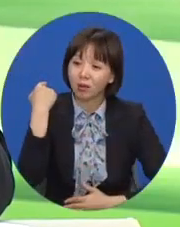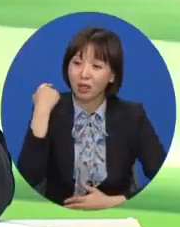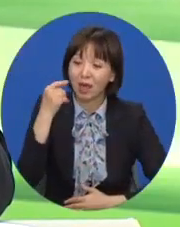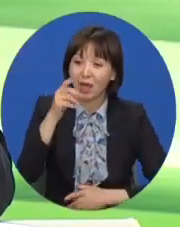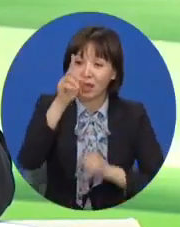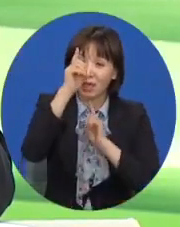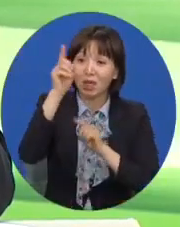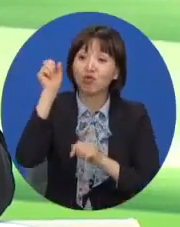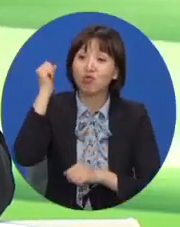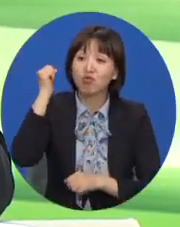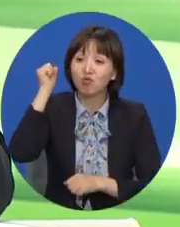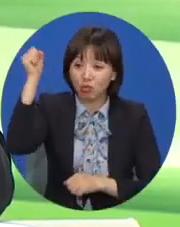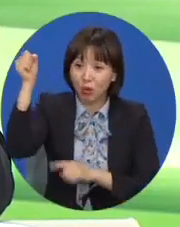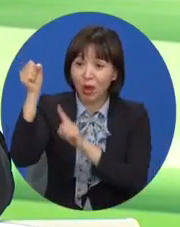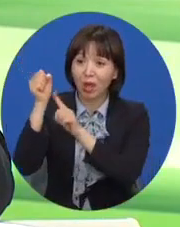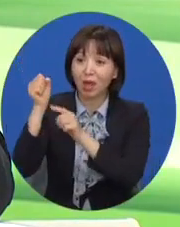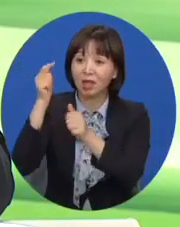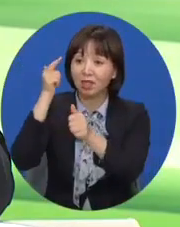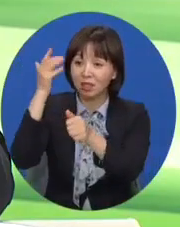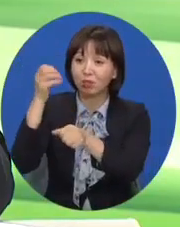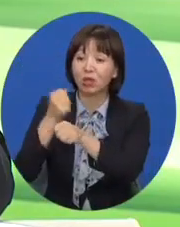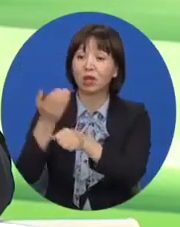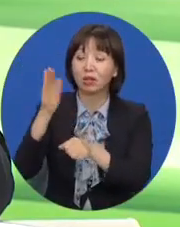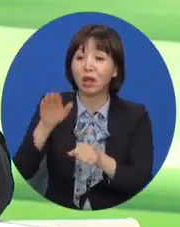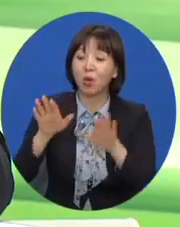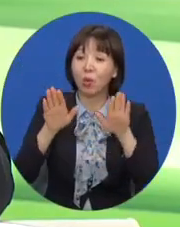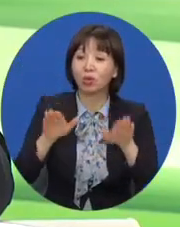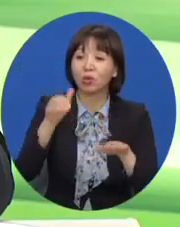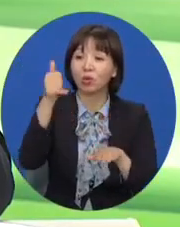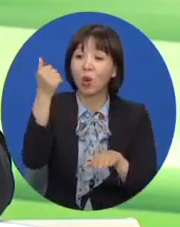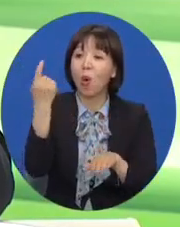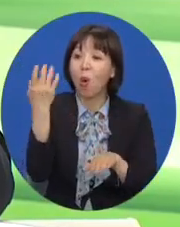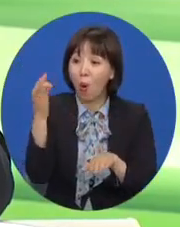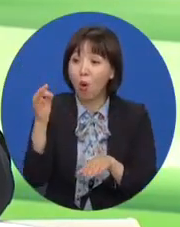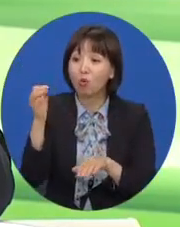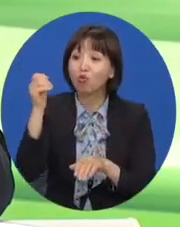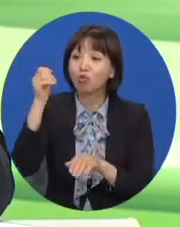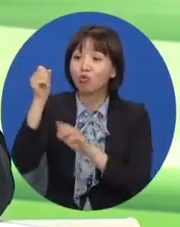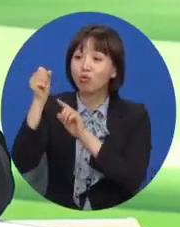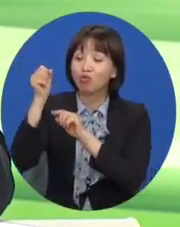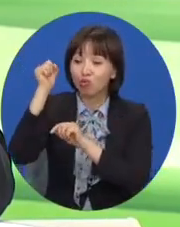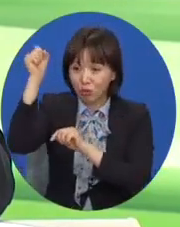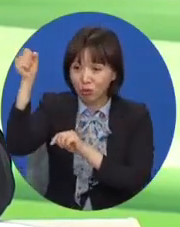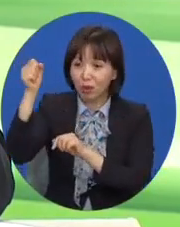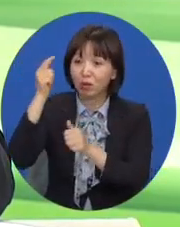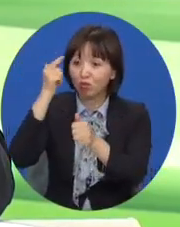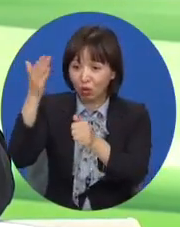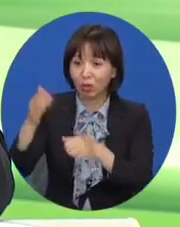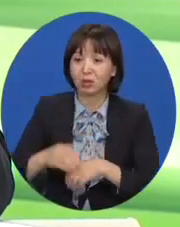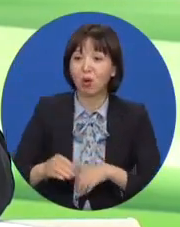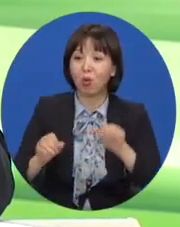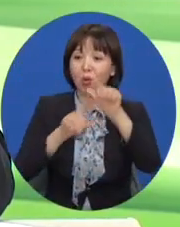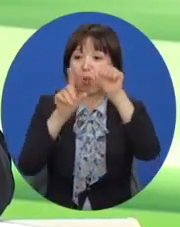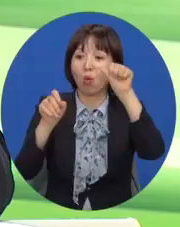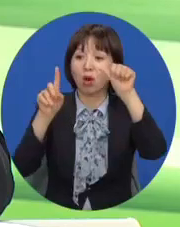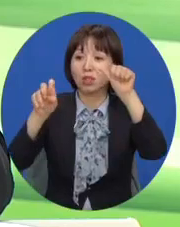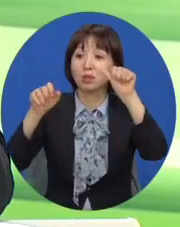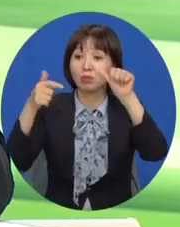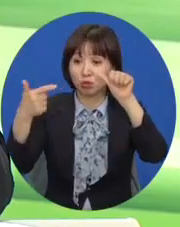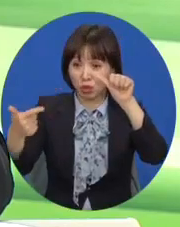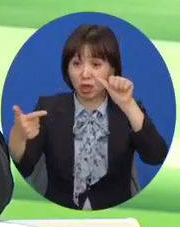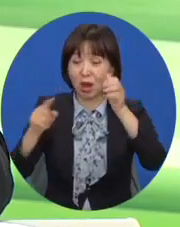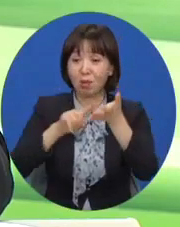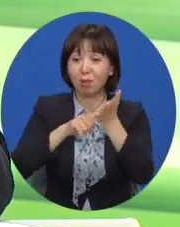이금규 후보한테 좀 질문을 했습니다. 오늘 홍성주 후보한테 질문을 하겠습니다. 5월 16일 날 발표한